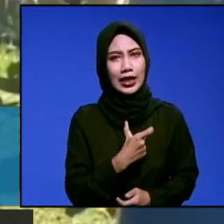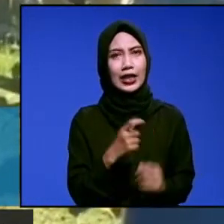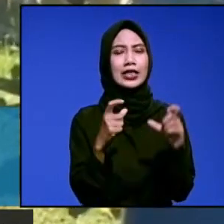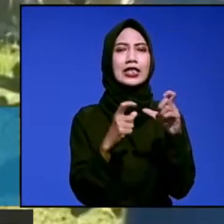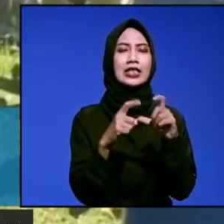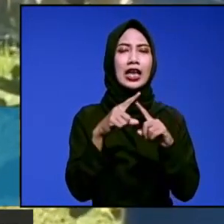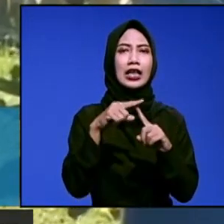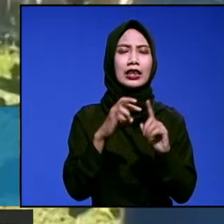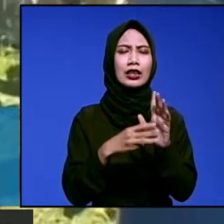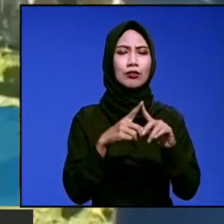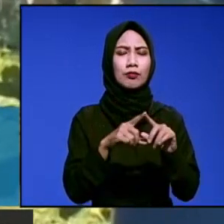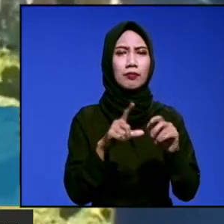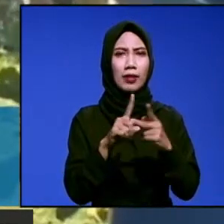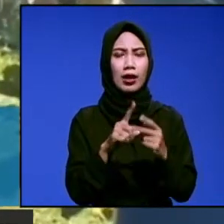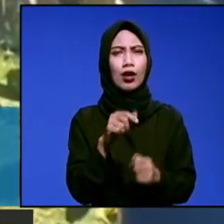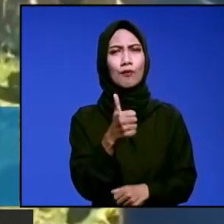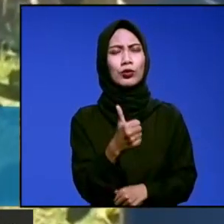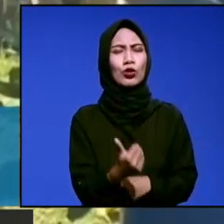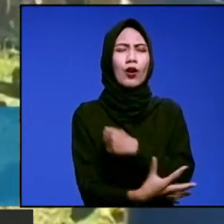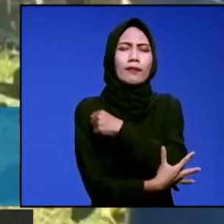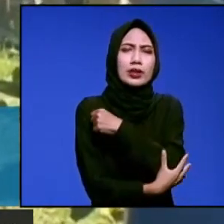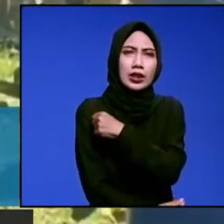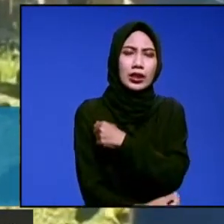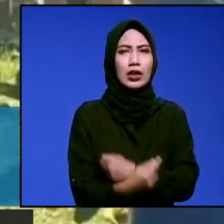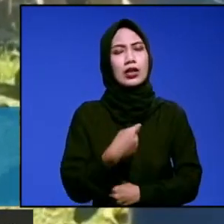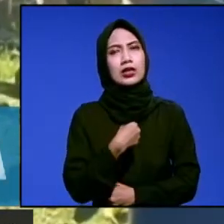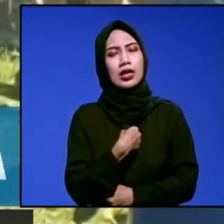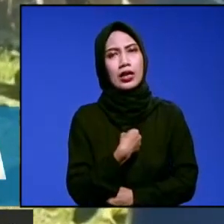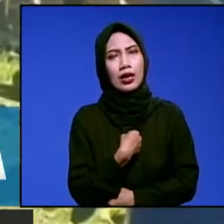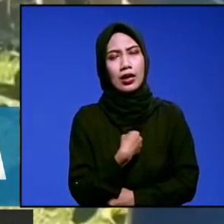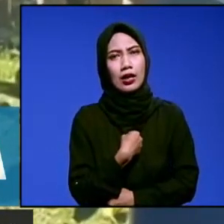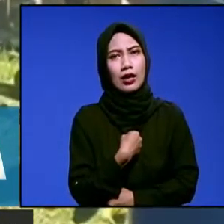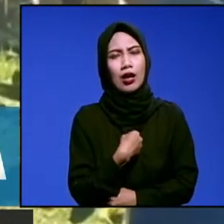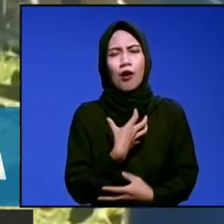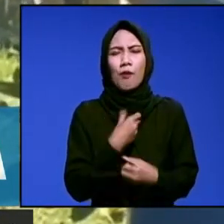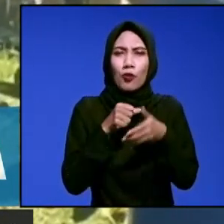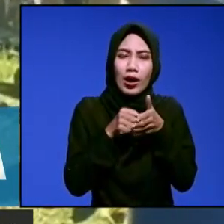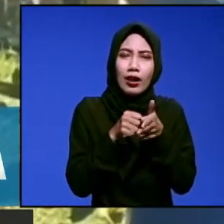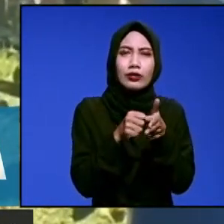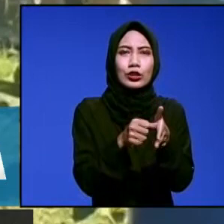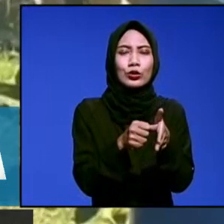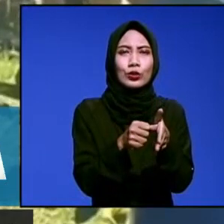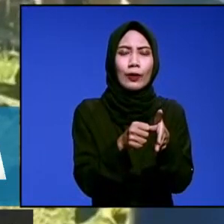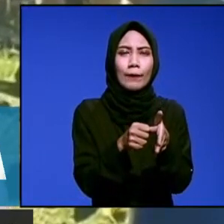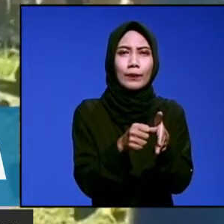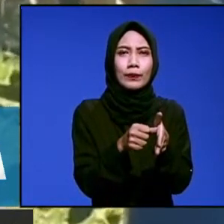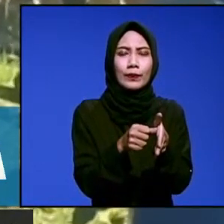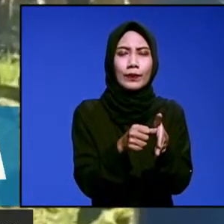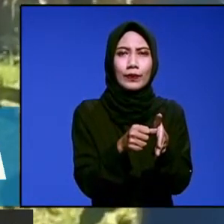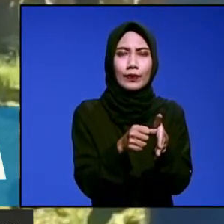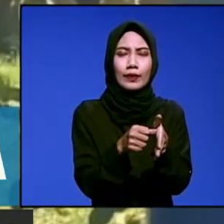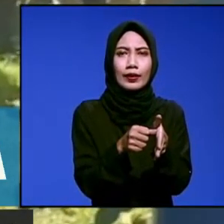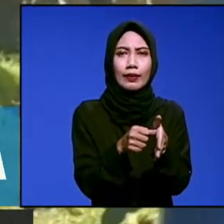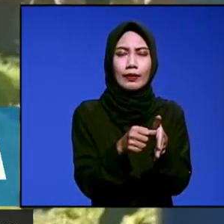dalam masyarakat miskin sehingga saya tergerak untuk membantu secara pribadi